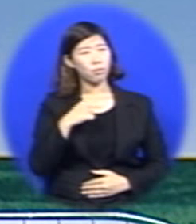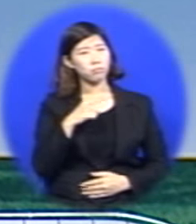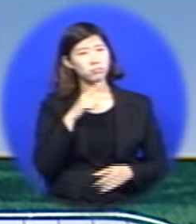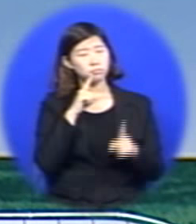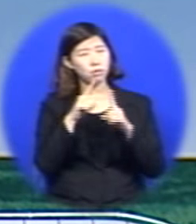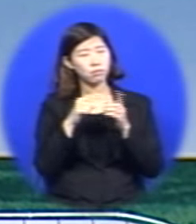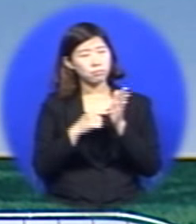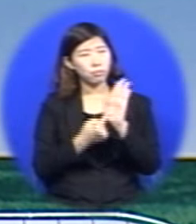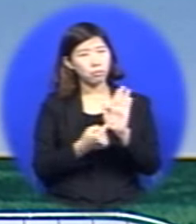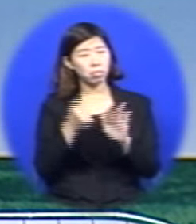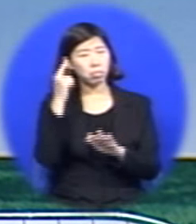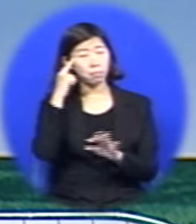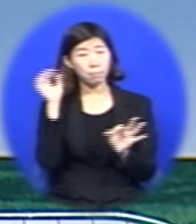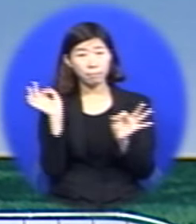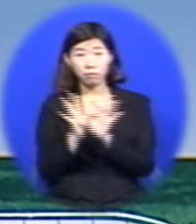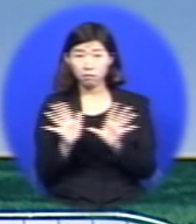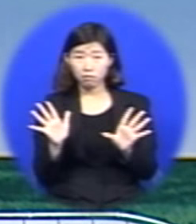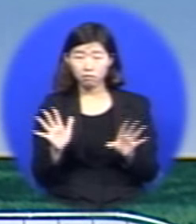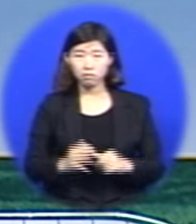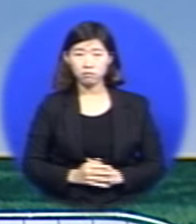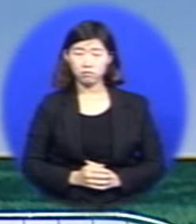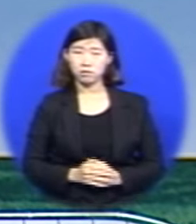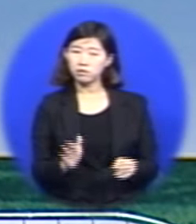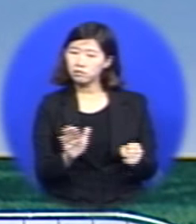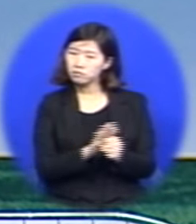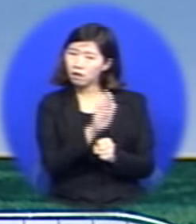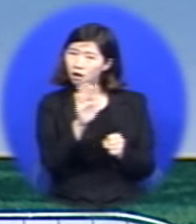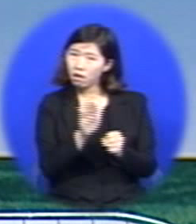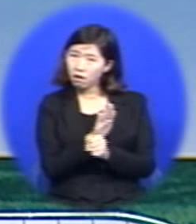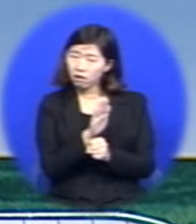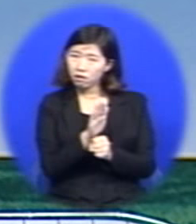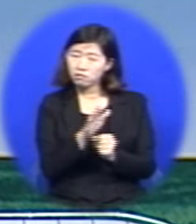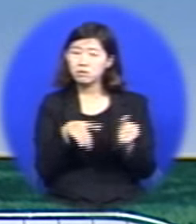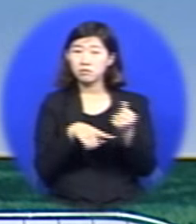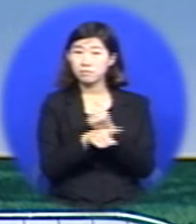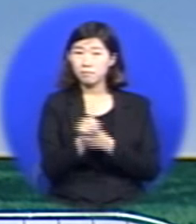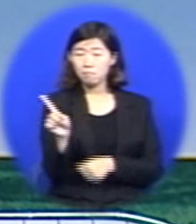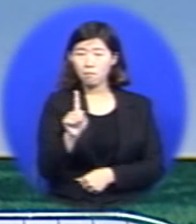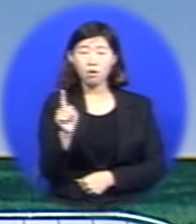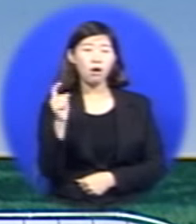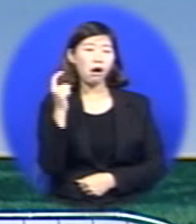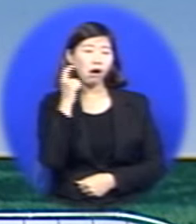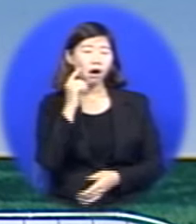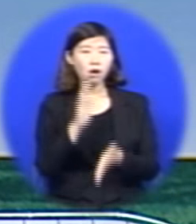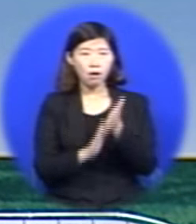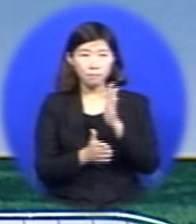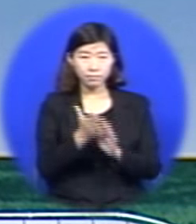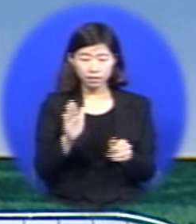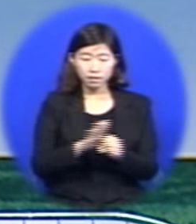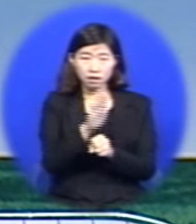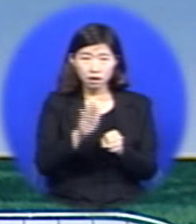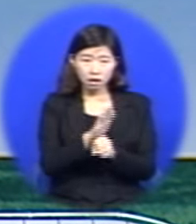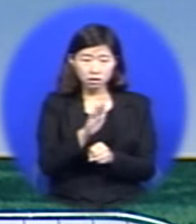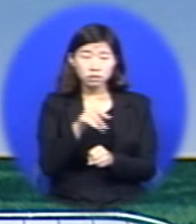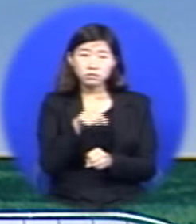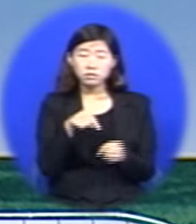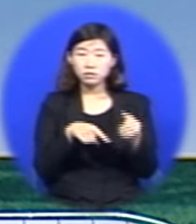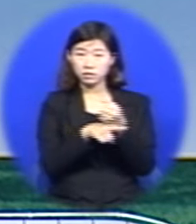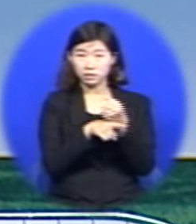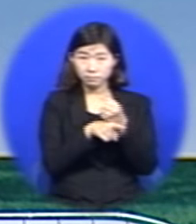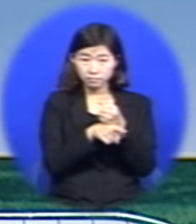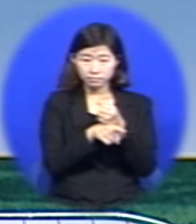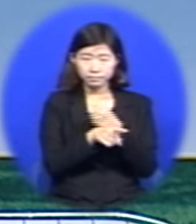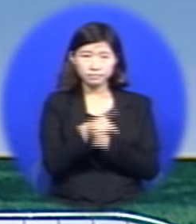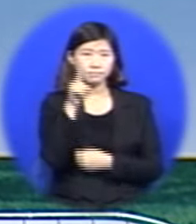식의 표현이죠. 사랑이라고 하는 것에 대한 정의를, 거짓 없는 사랑에 대한 정의를